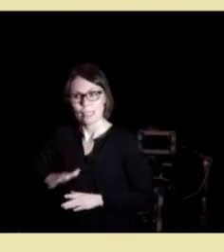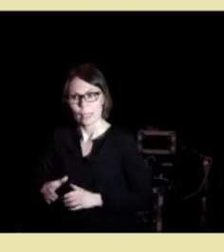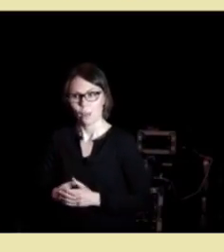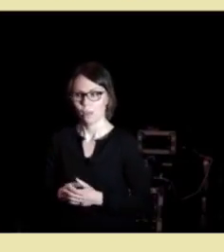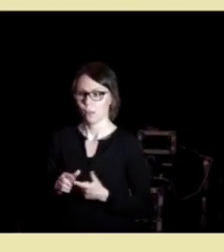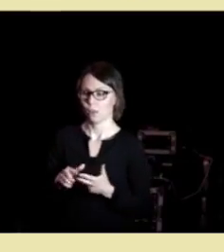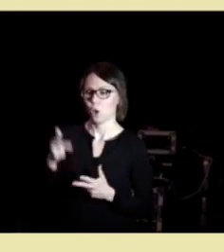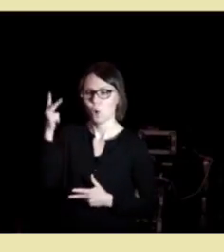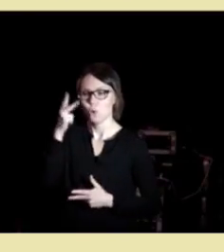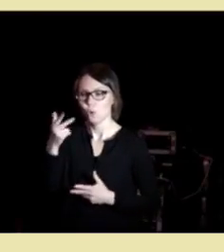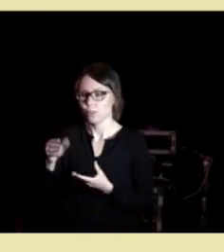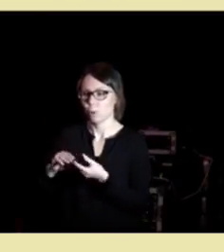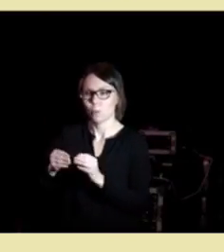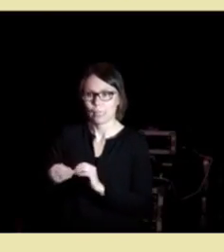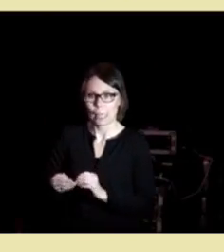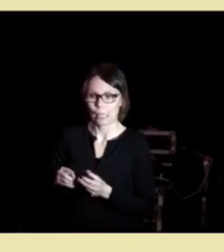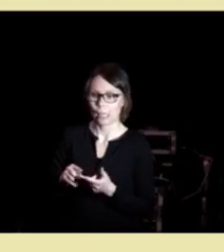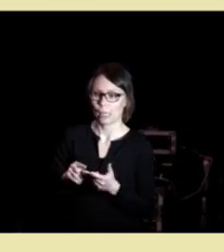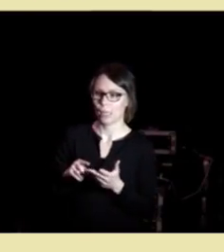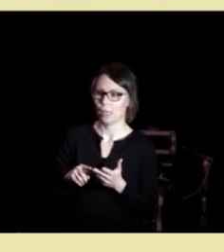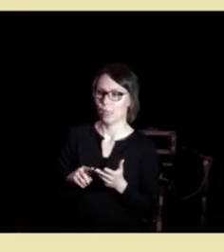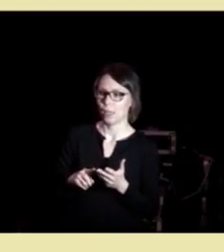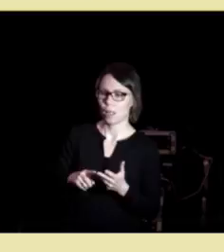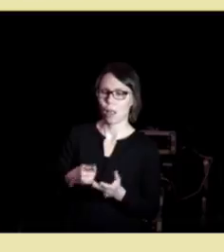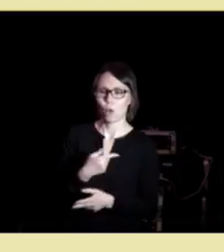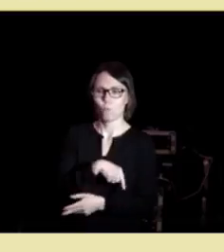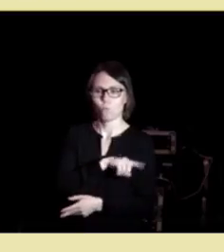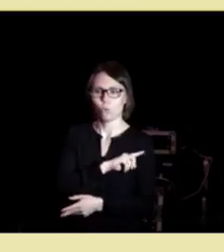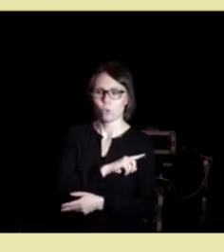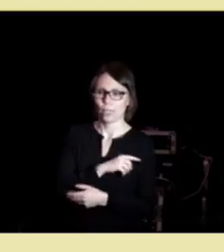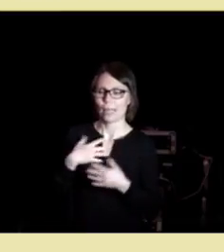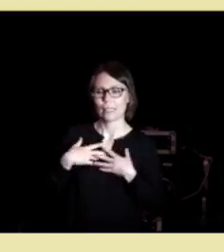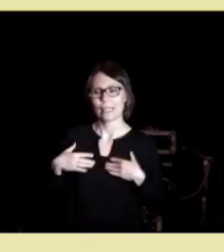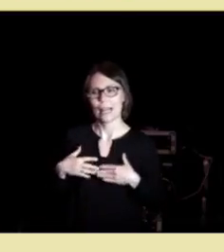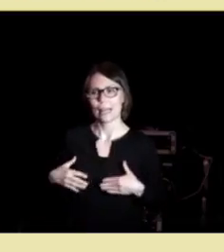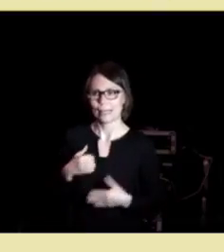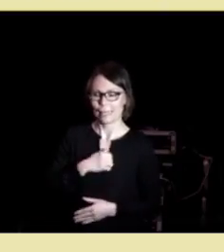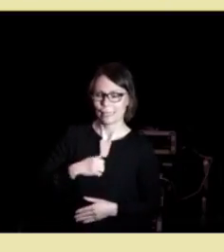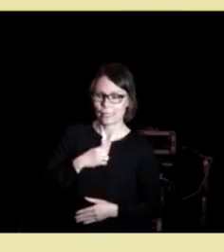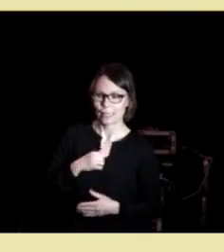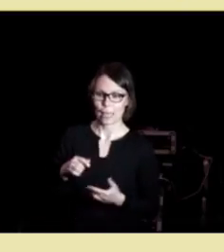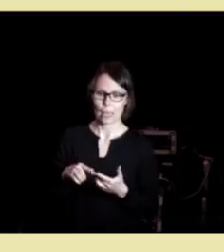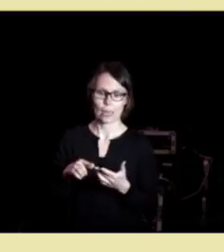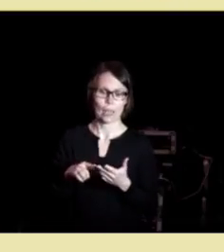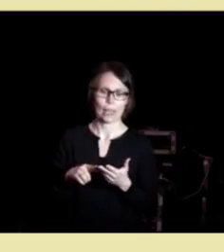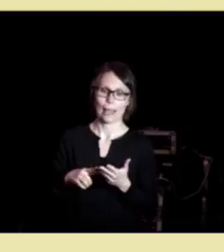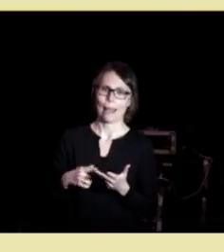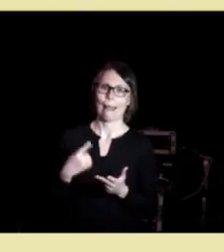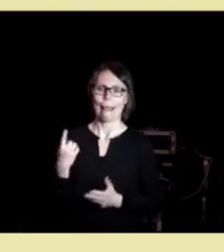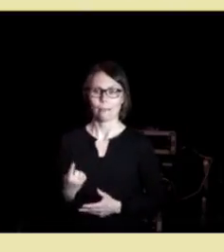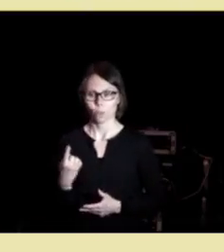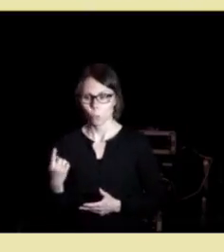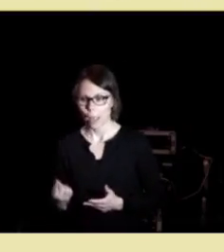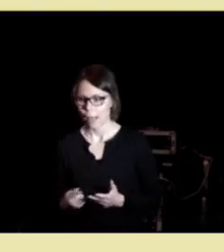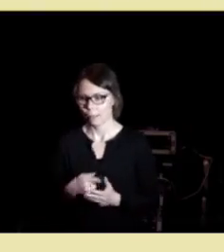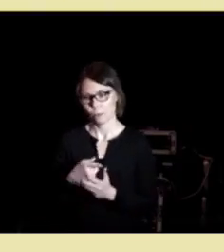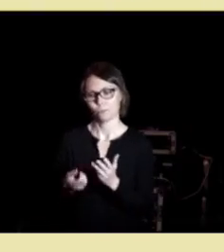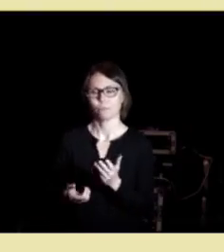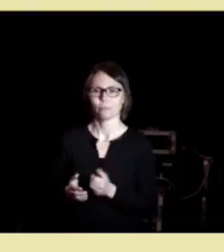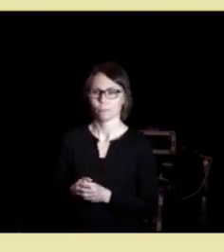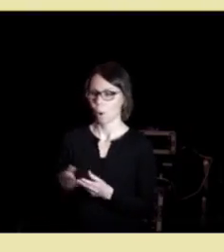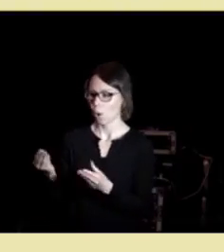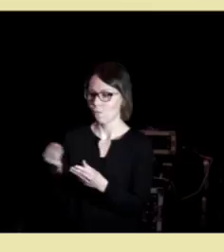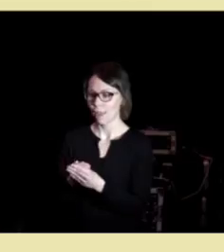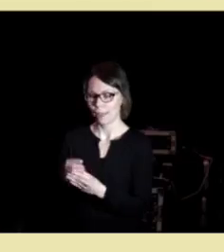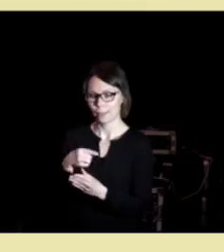om rusproblematikk, det er muskel-skjelettlidelser, det er ensomhet. Og felles